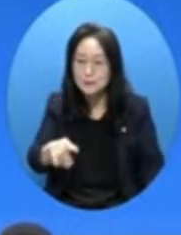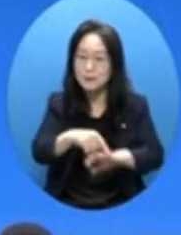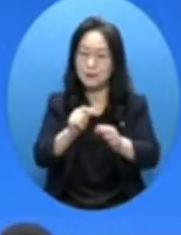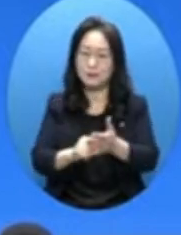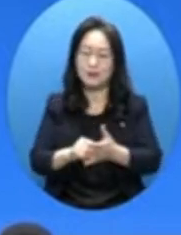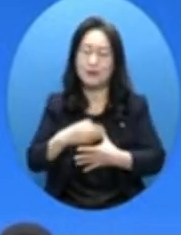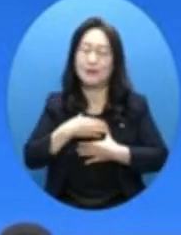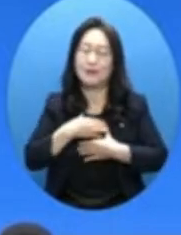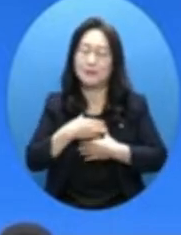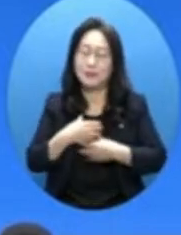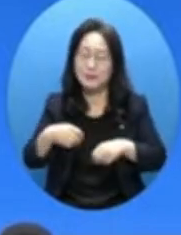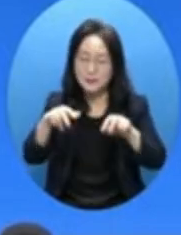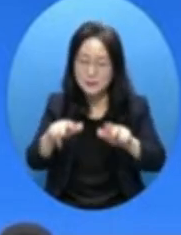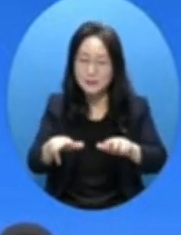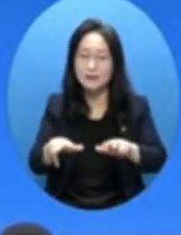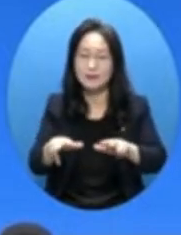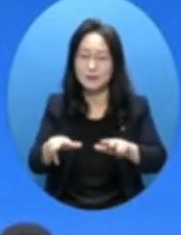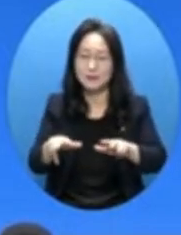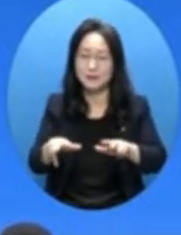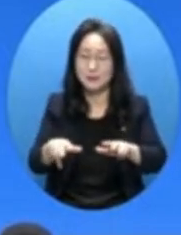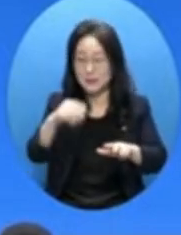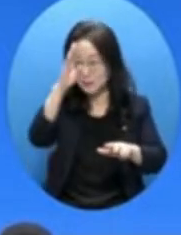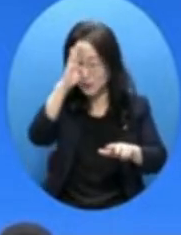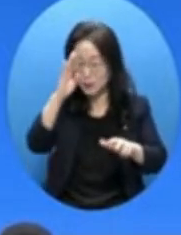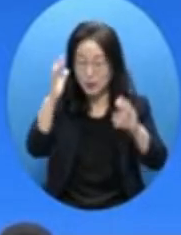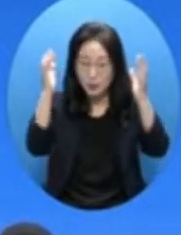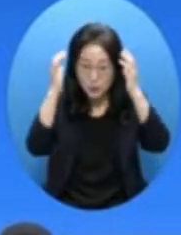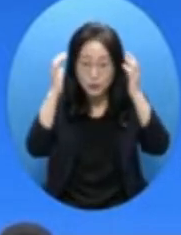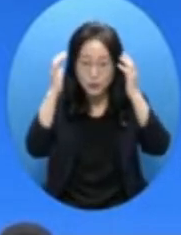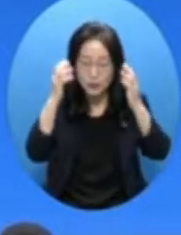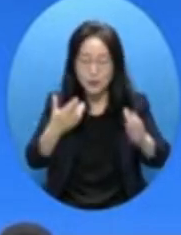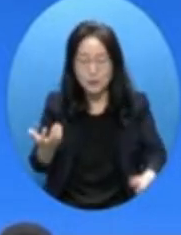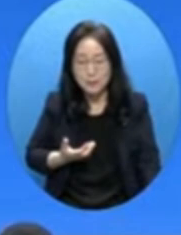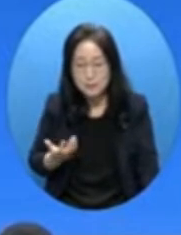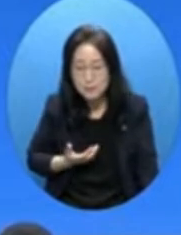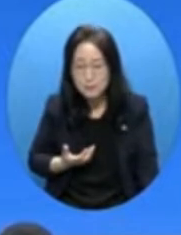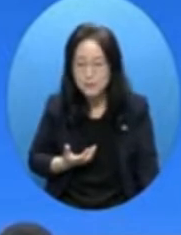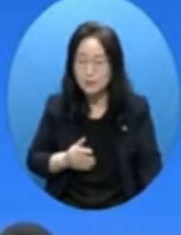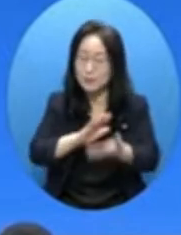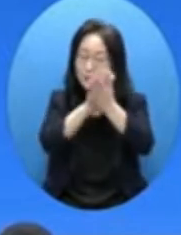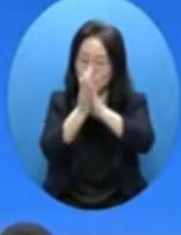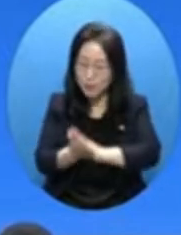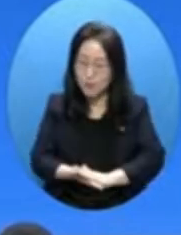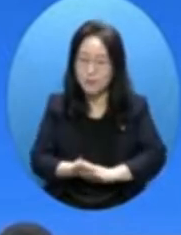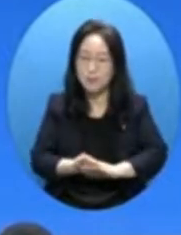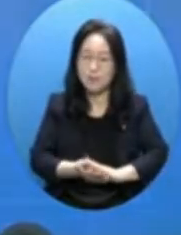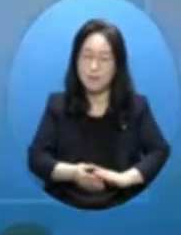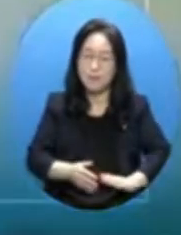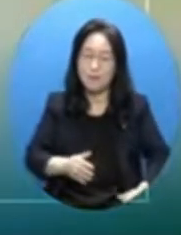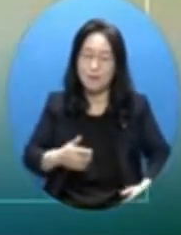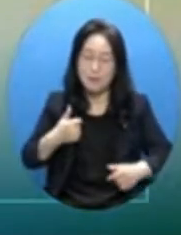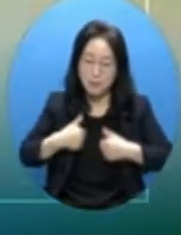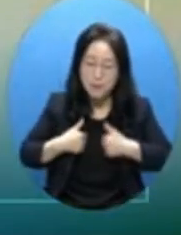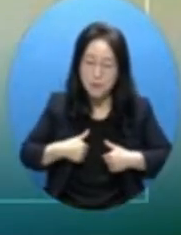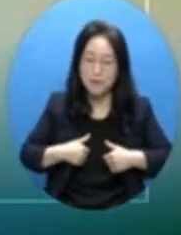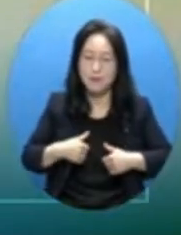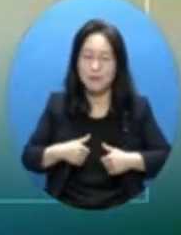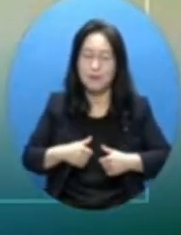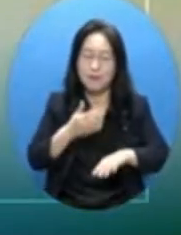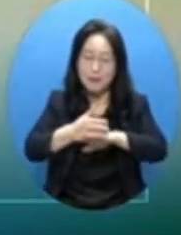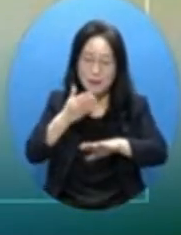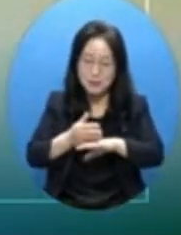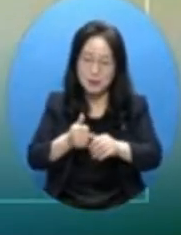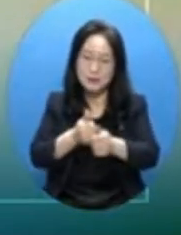변하니까 이제는 그 병의 고통도 평안함으로 기쁨으로 감사로 이겨낼 수가 있었습니다.